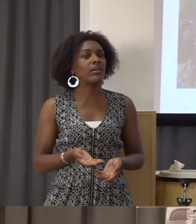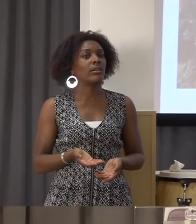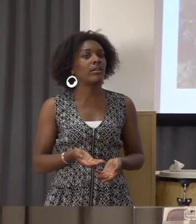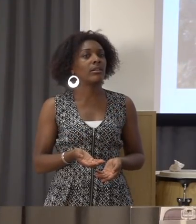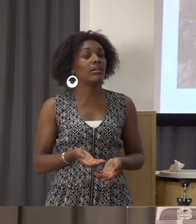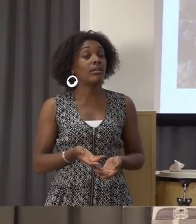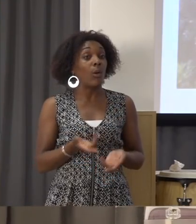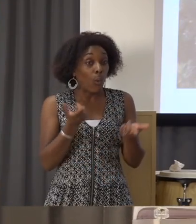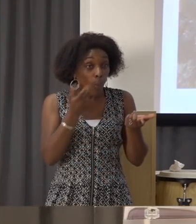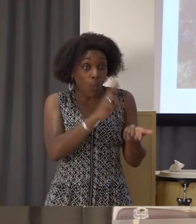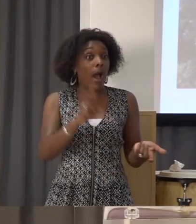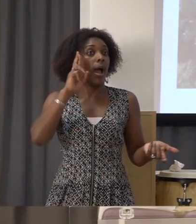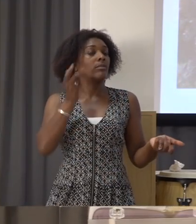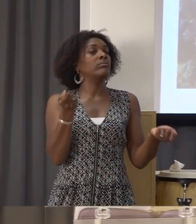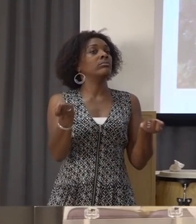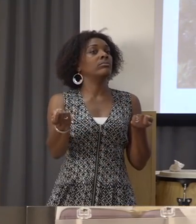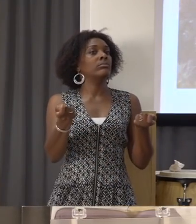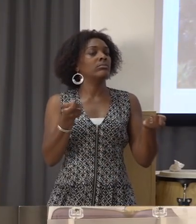La royauté